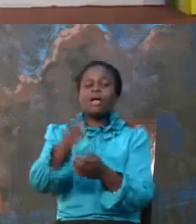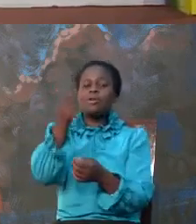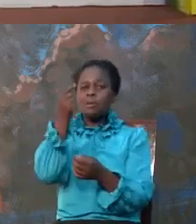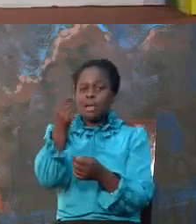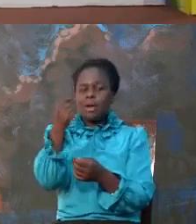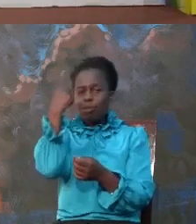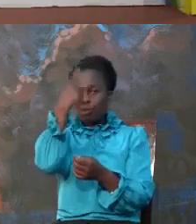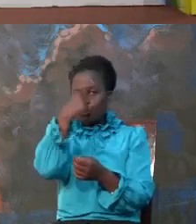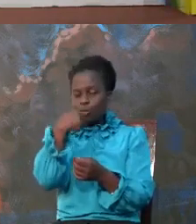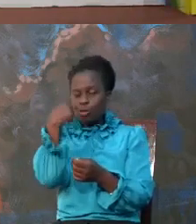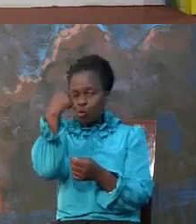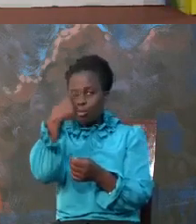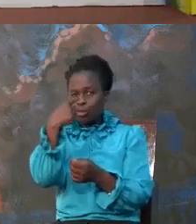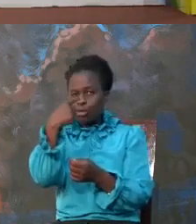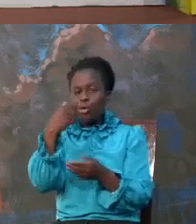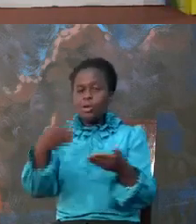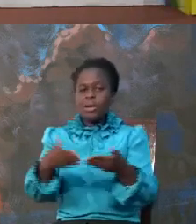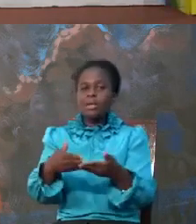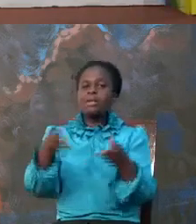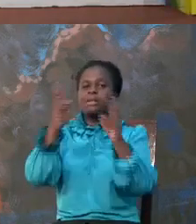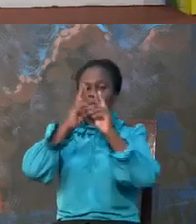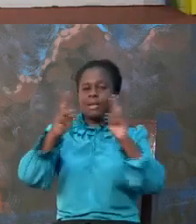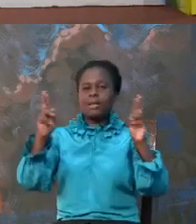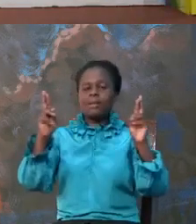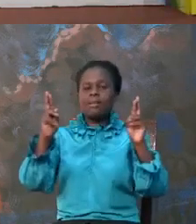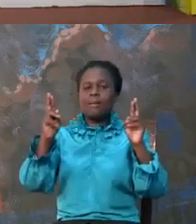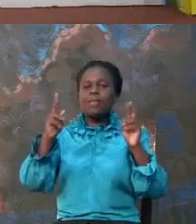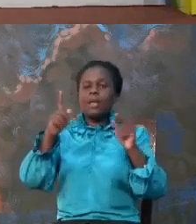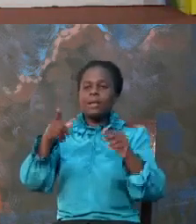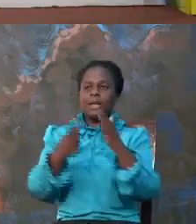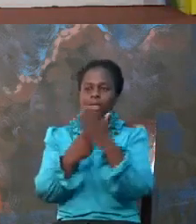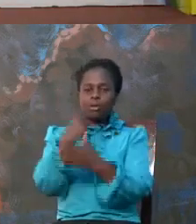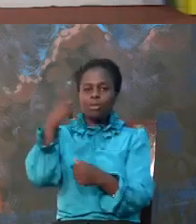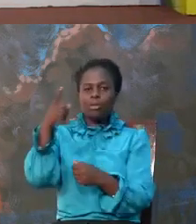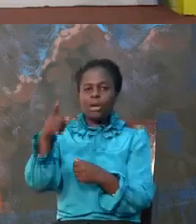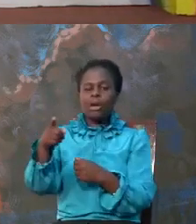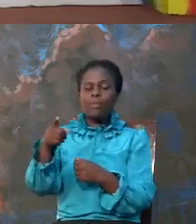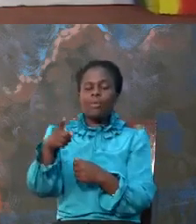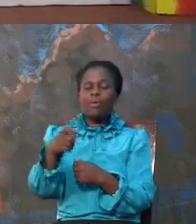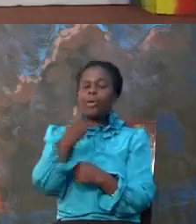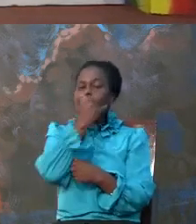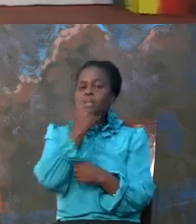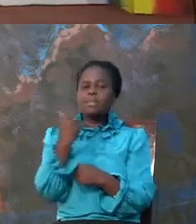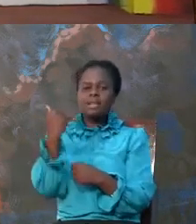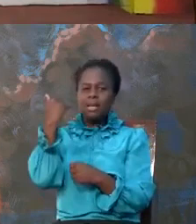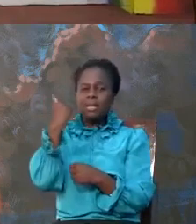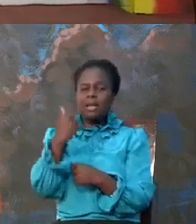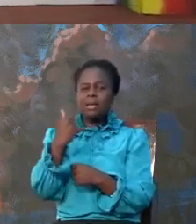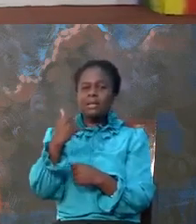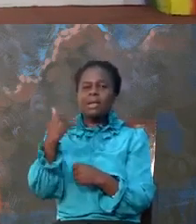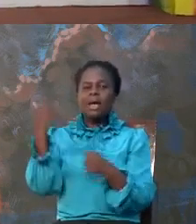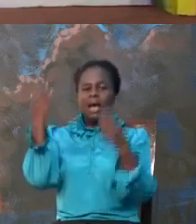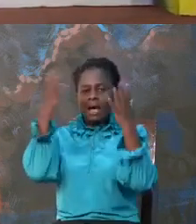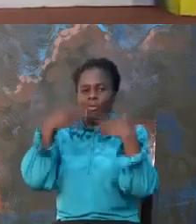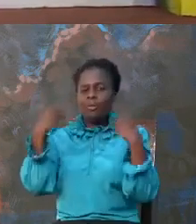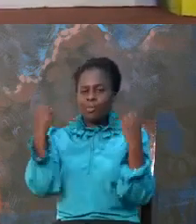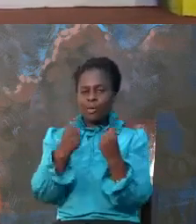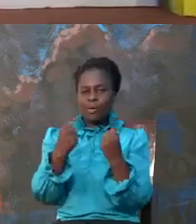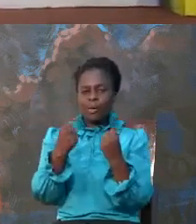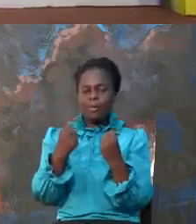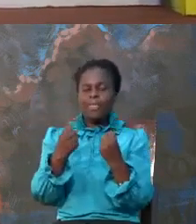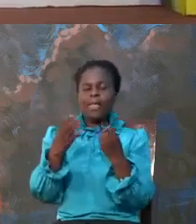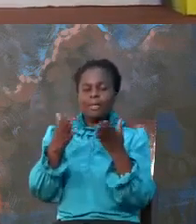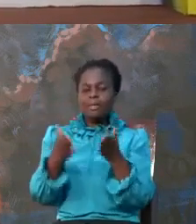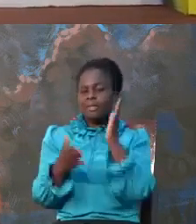uso na kiti cha rehema. Na ikitoka hapo, Israeli amepona.